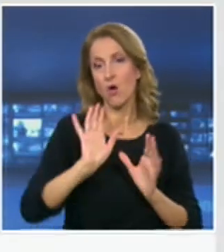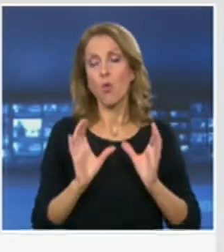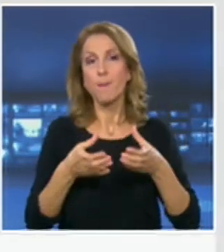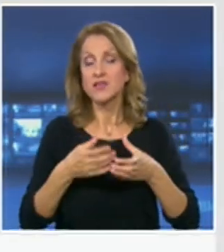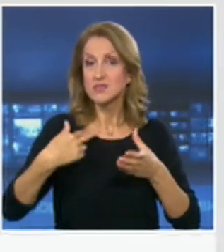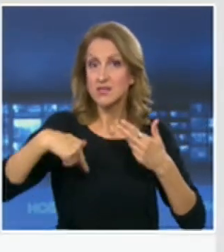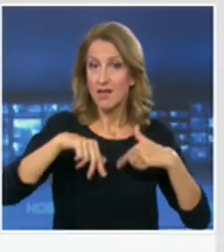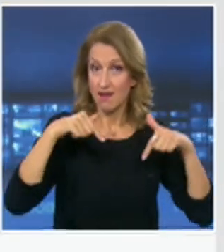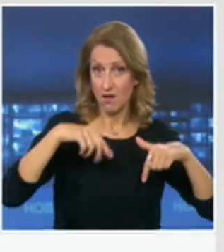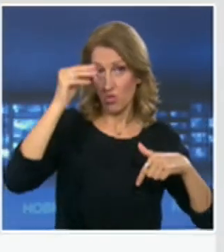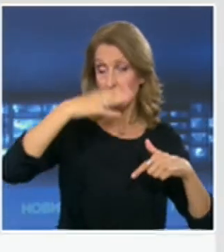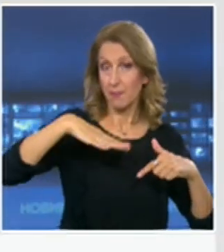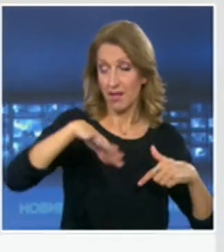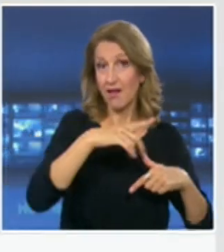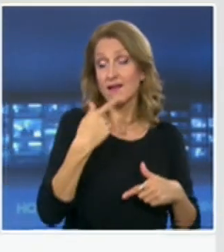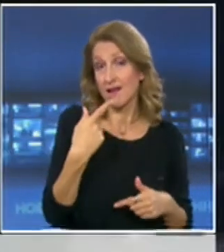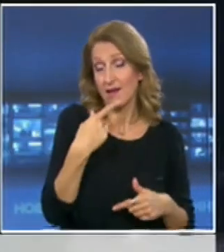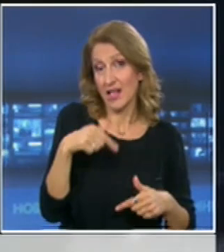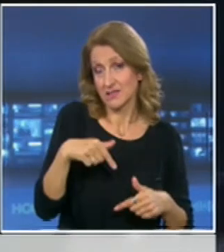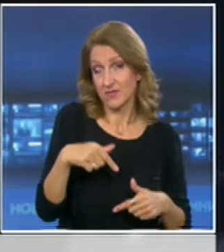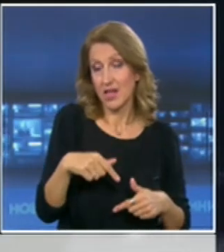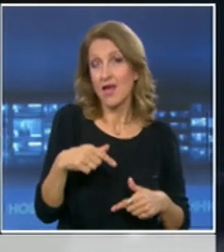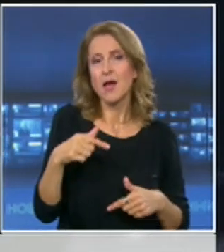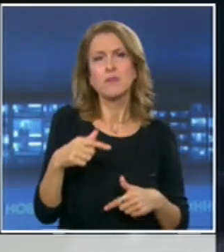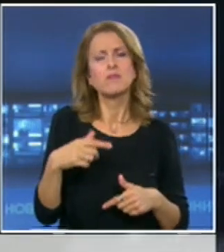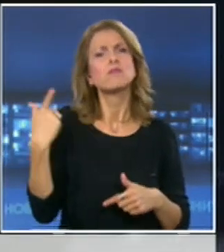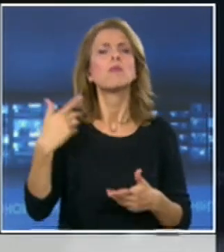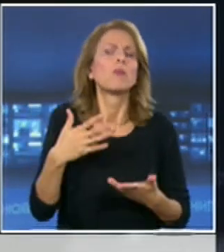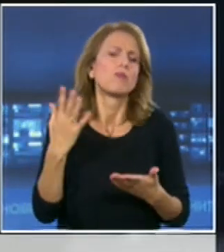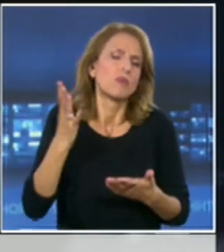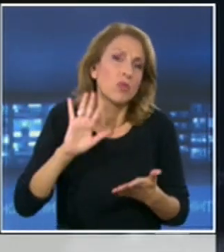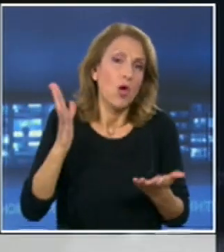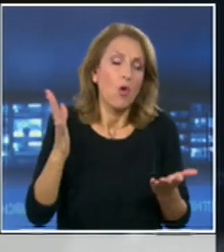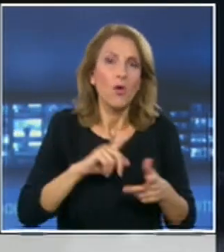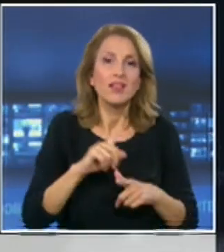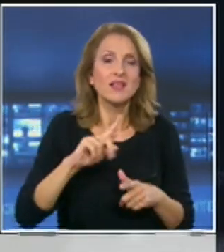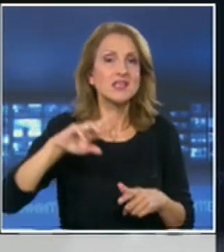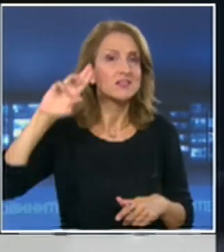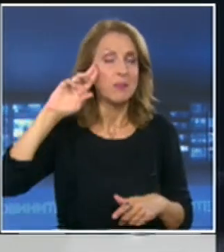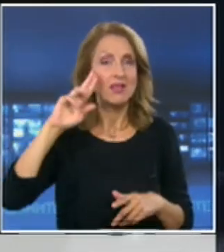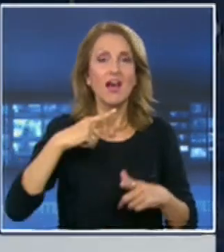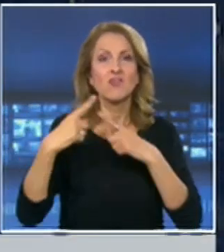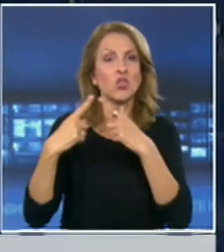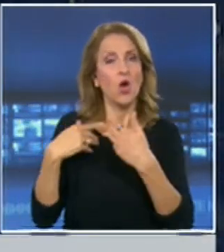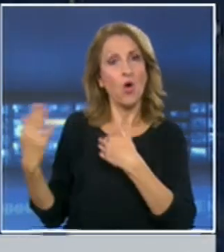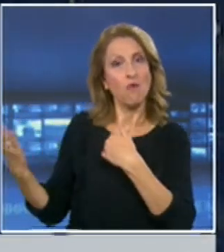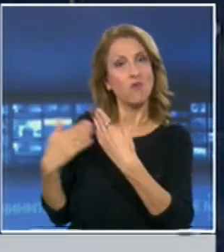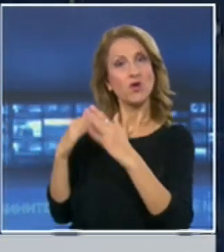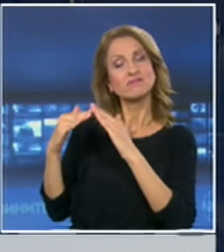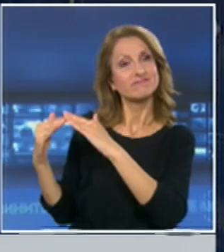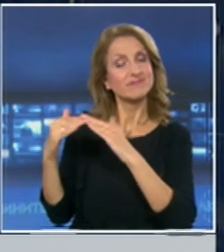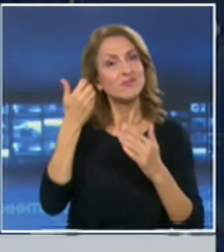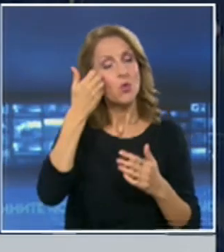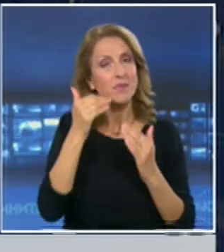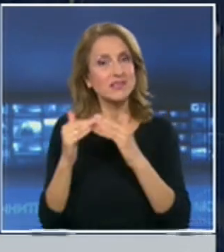от българска страна, професор Кирил Топалов. В ред отношения не се изпълнява договорът, дори ако сте в този